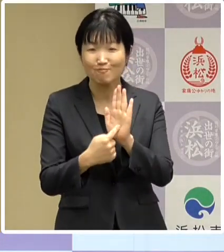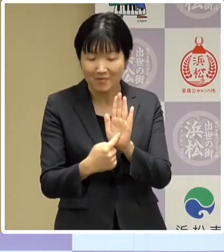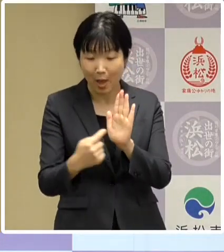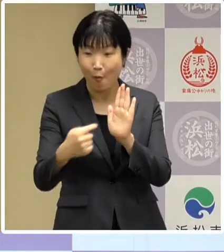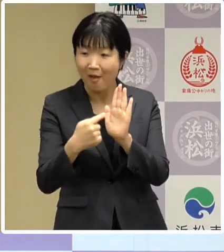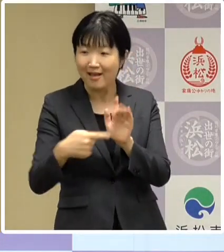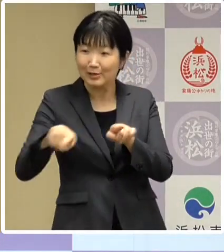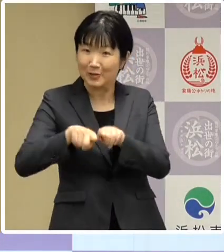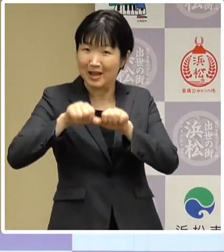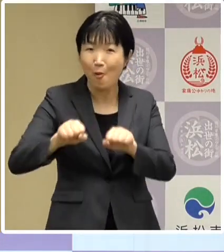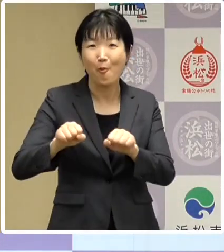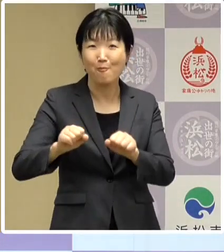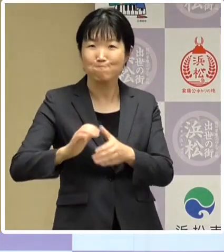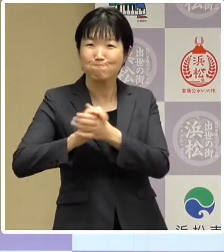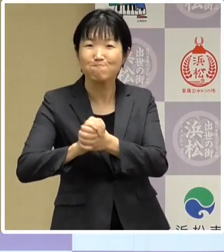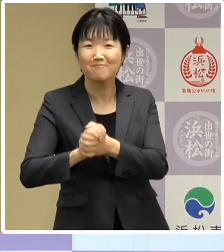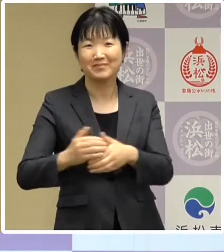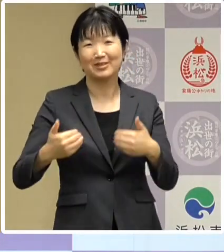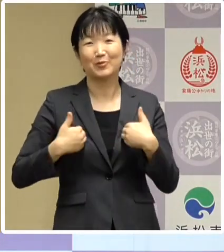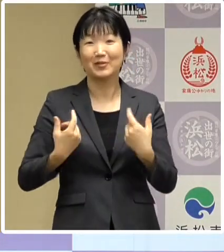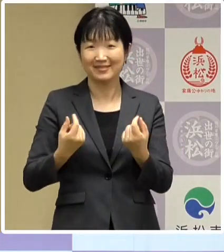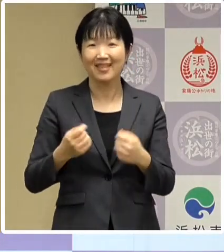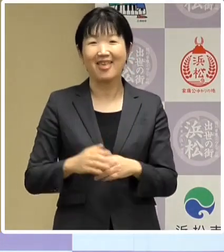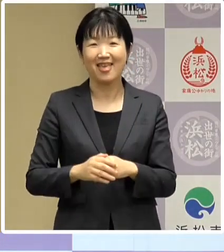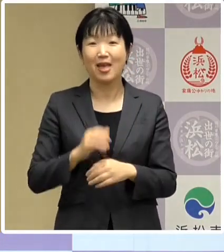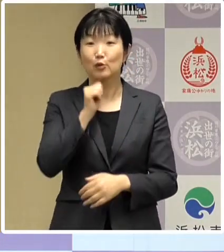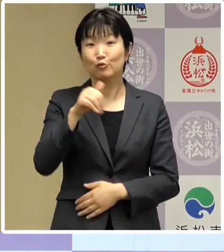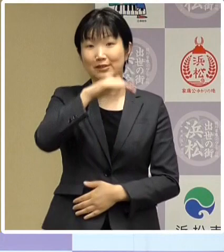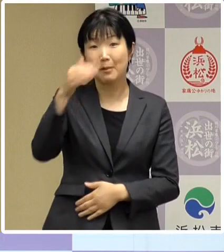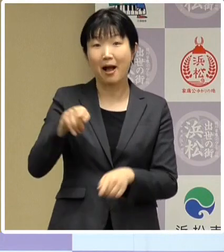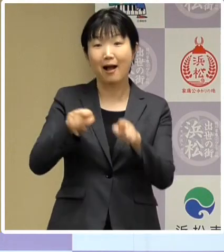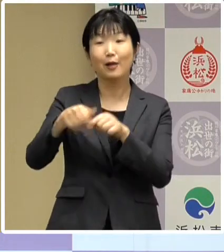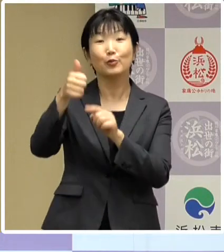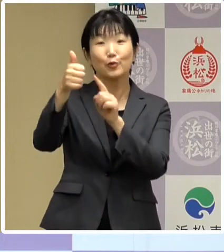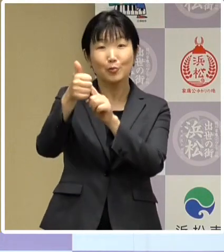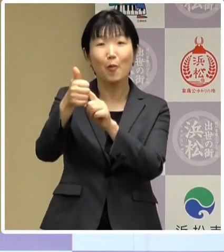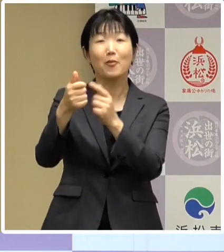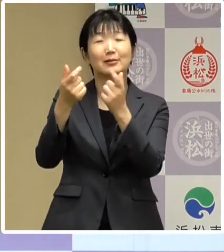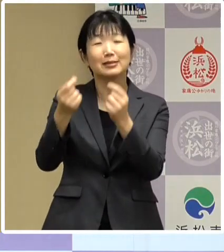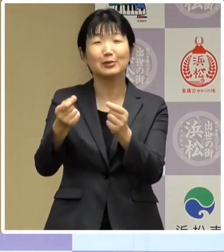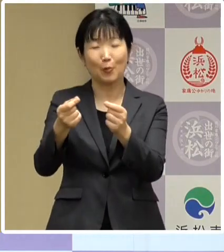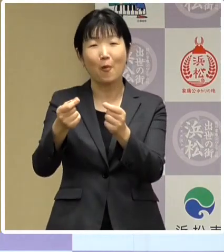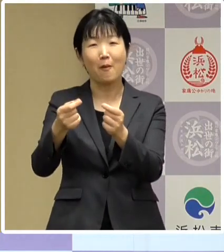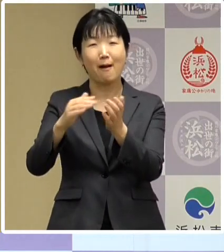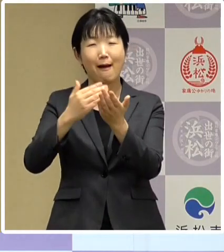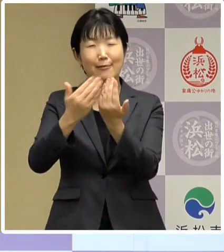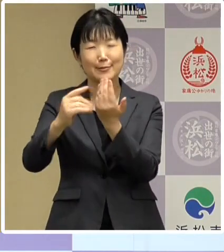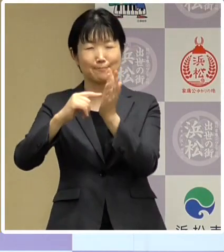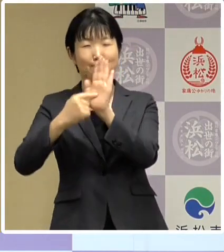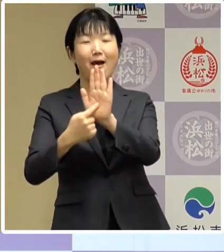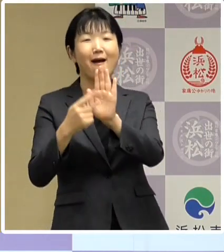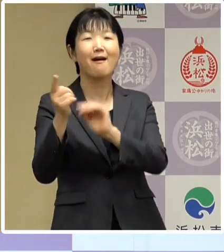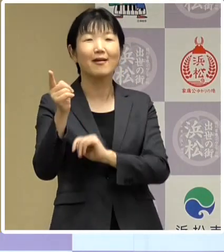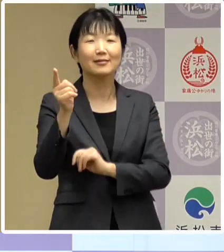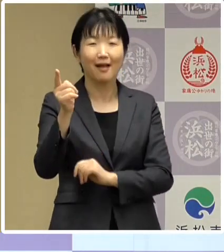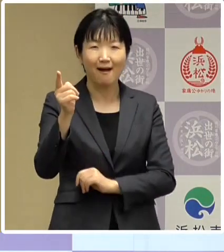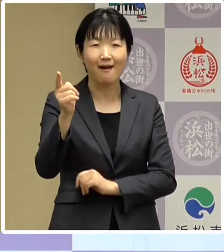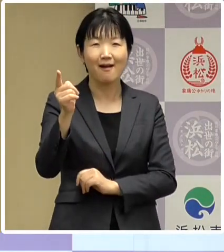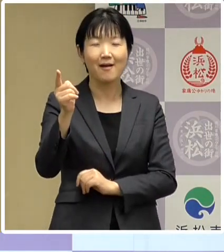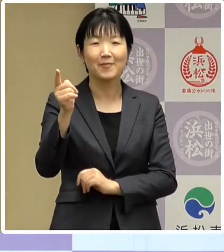くということでないと、まあ、栗山さんもちゃんと明確な指示を出されましたし、まあ、時には